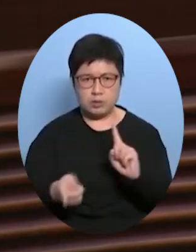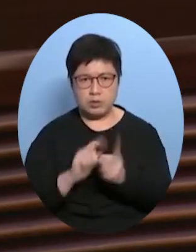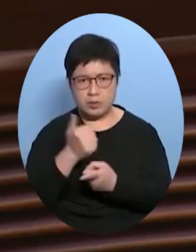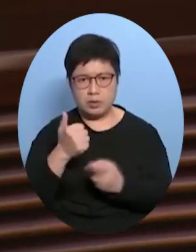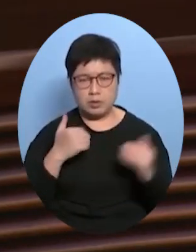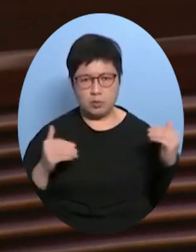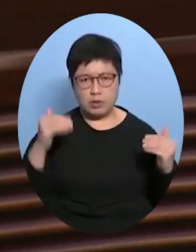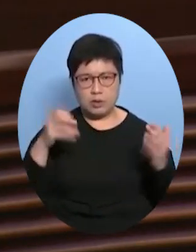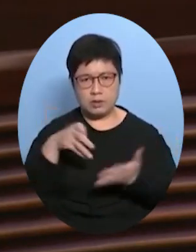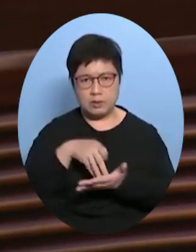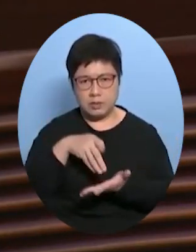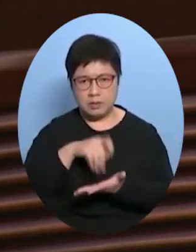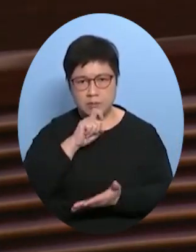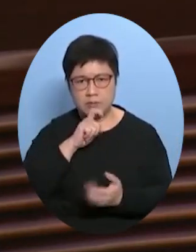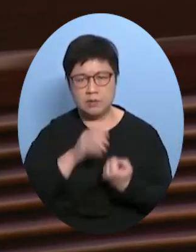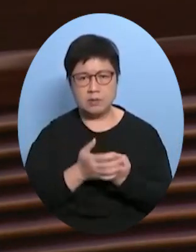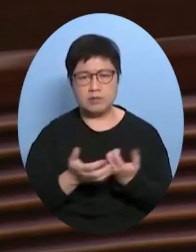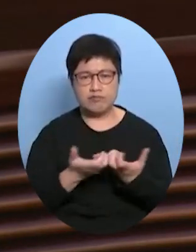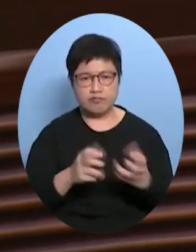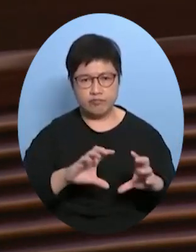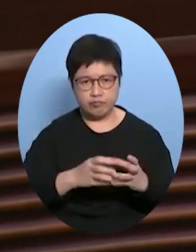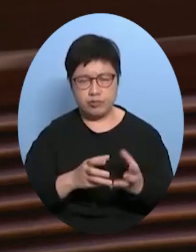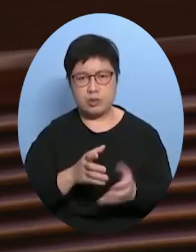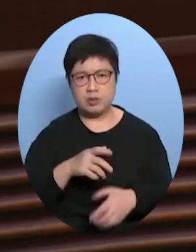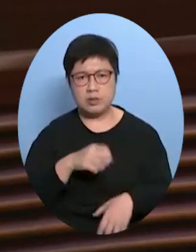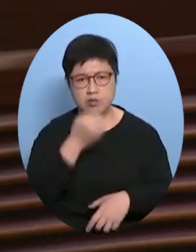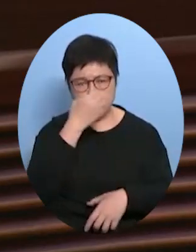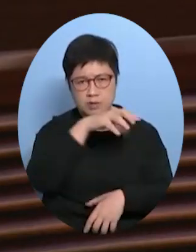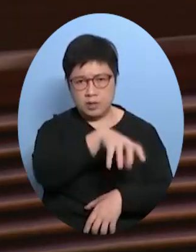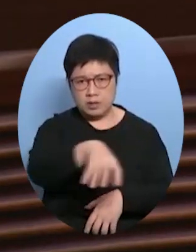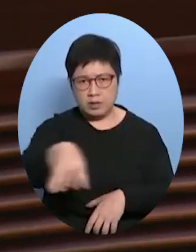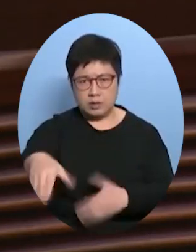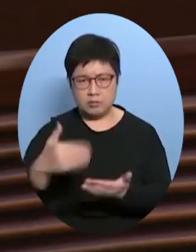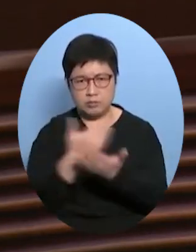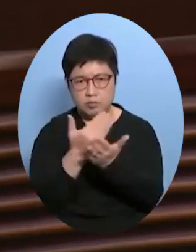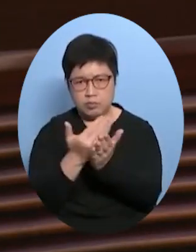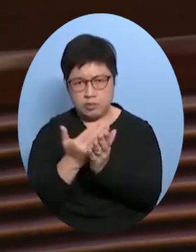與，界別分組和委員分布全港各